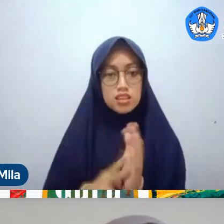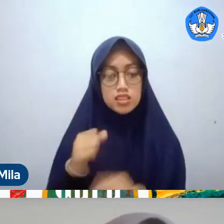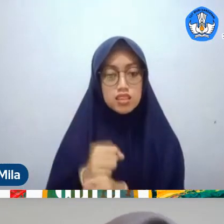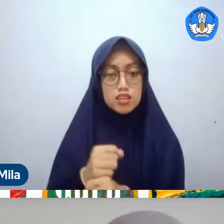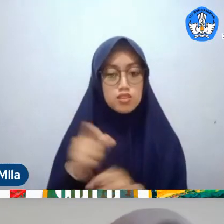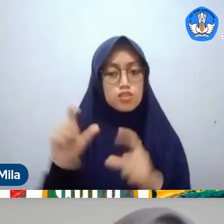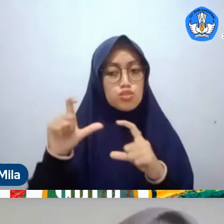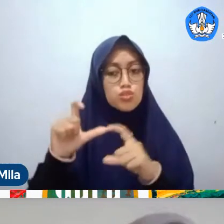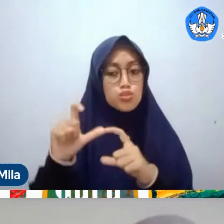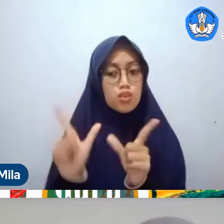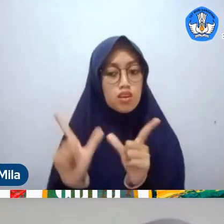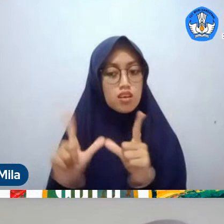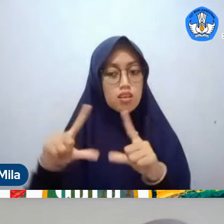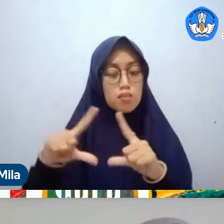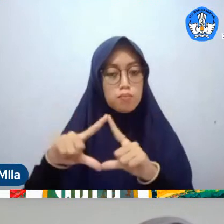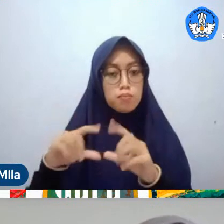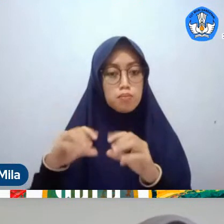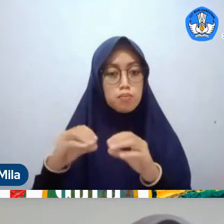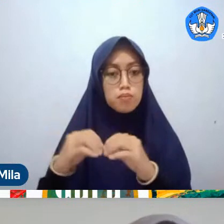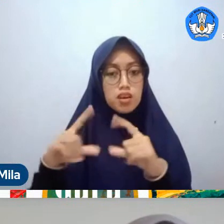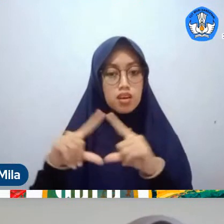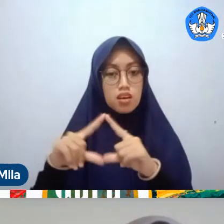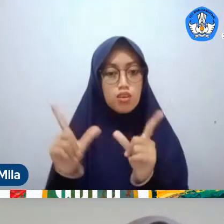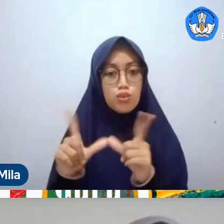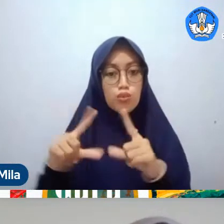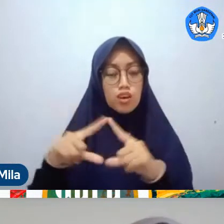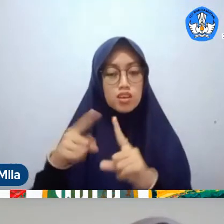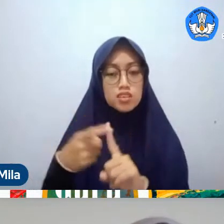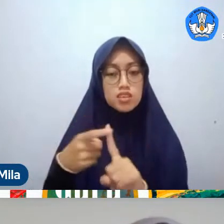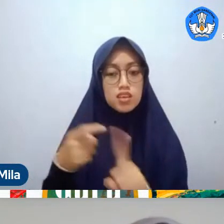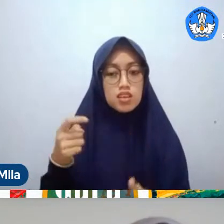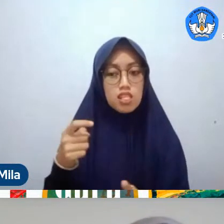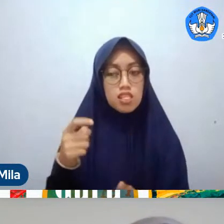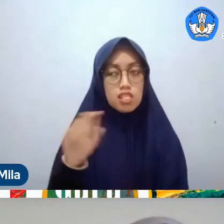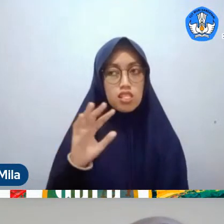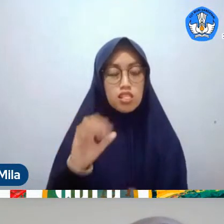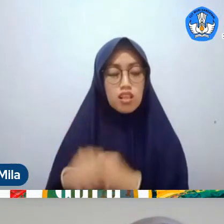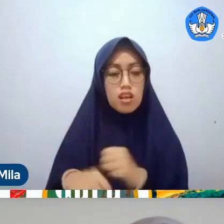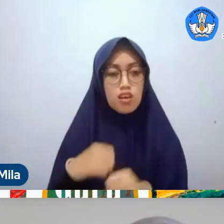Swabawa. Betul. Dari tahun 2008 hingga sekarang ya. Kemudian